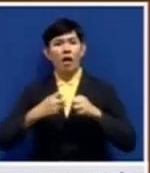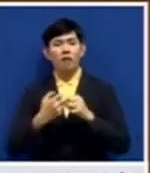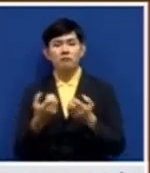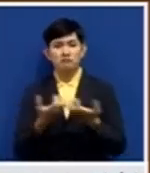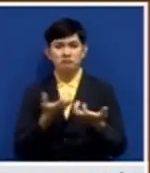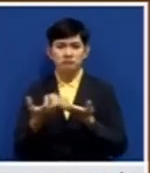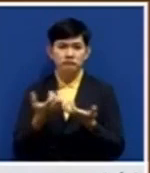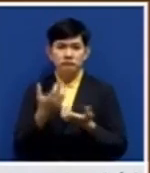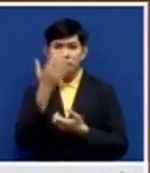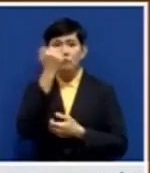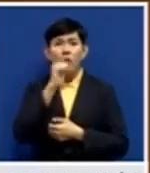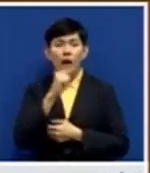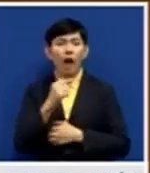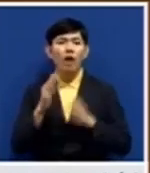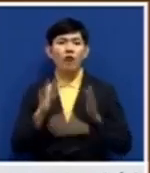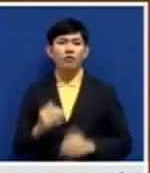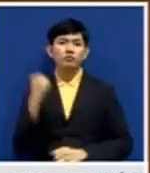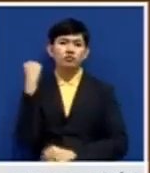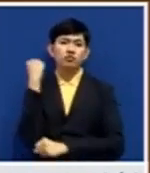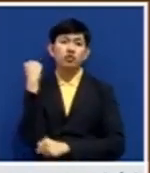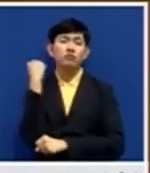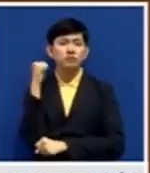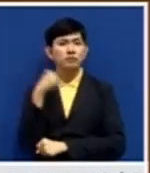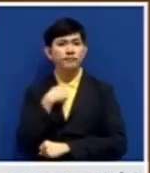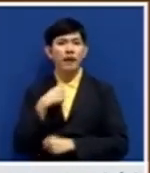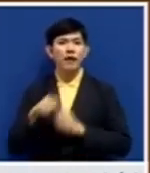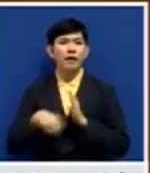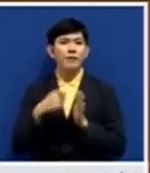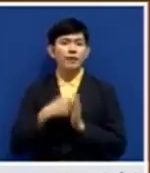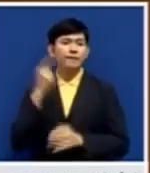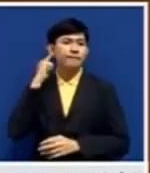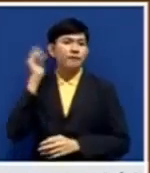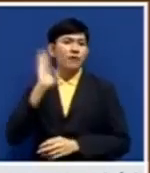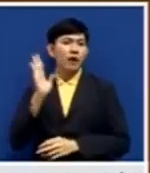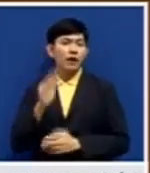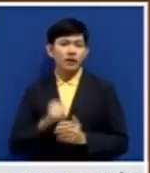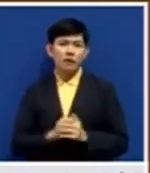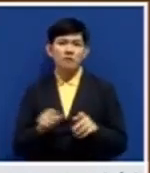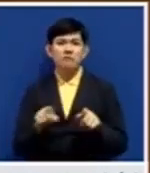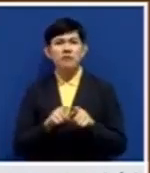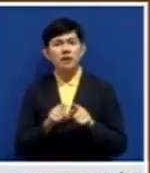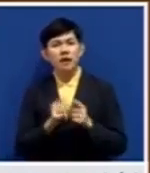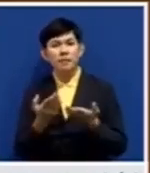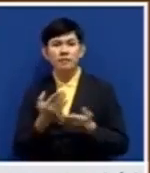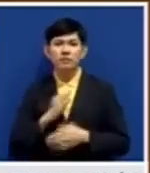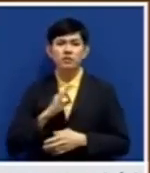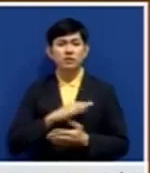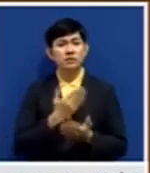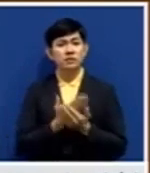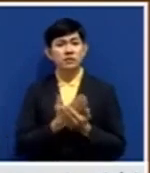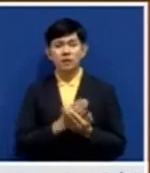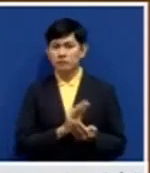ราะคนจนเนี่ยเวลาจนมากๆแล้วเนี่ยเขาจะไม่ฟังเหตุผลละสิบเบี้ยใกล้มือผมจะเอาเงินนี้ไว้ก่อน